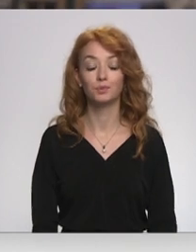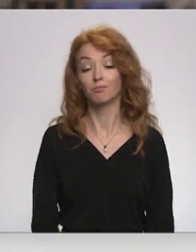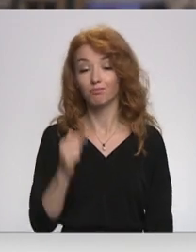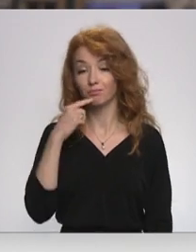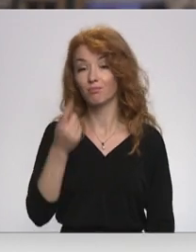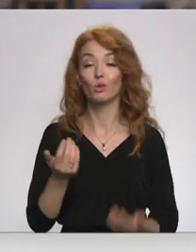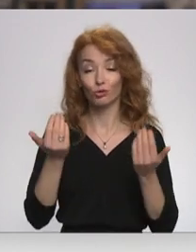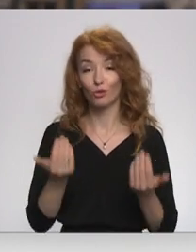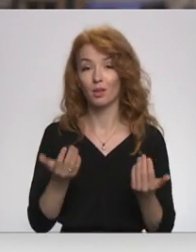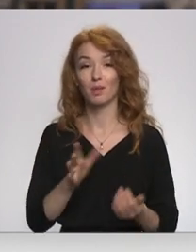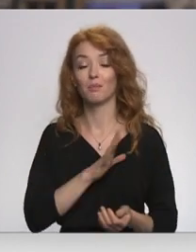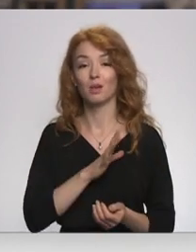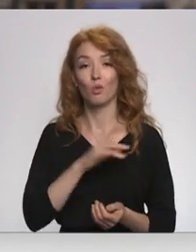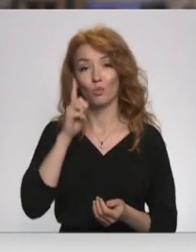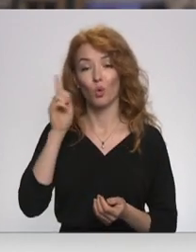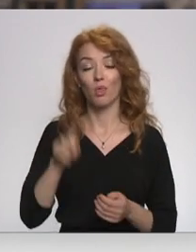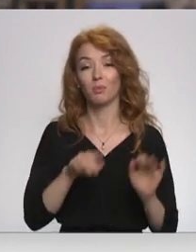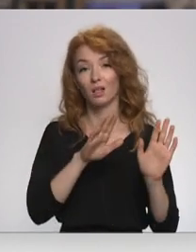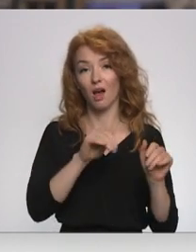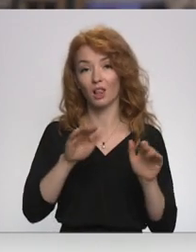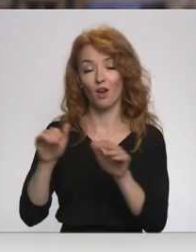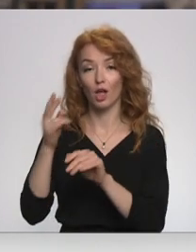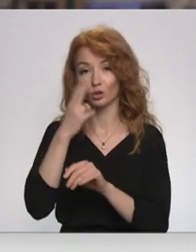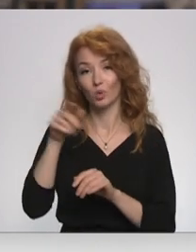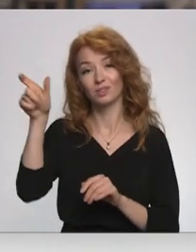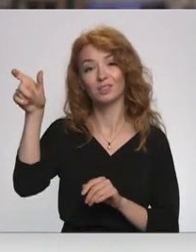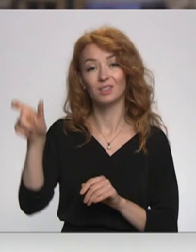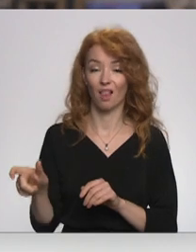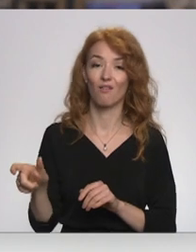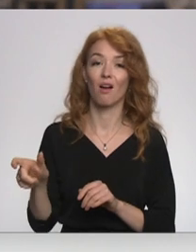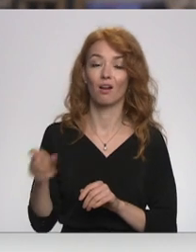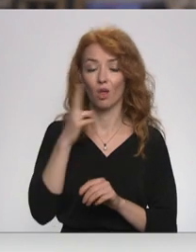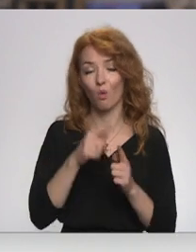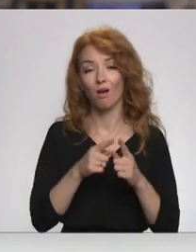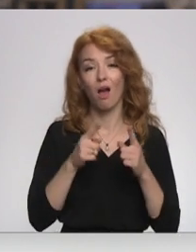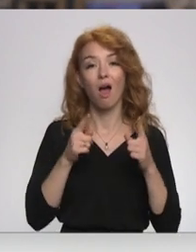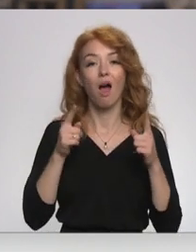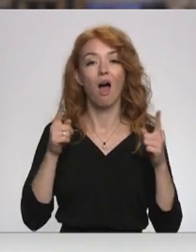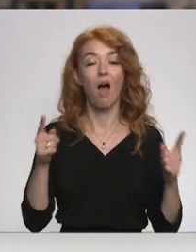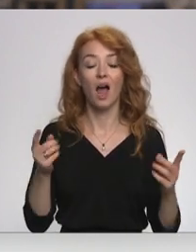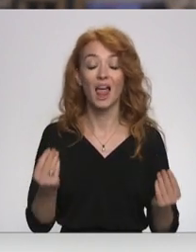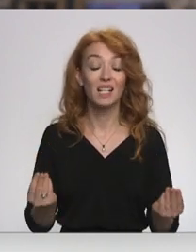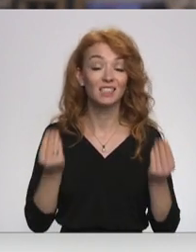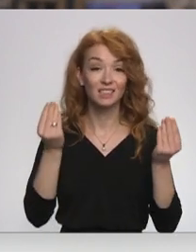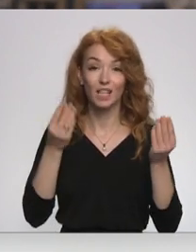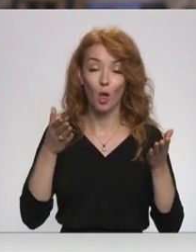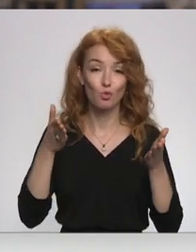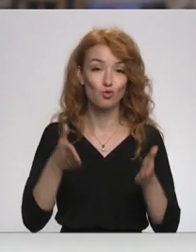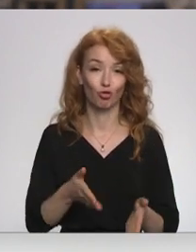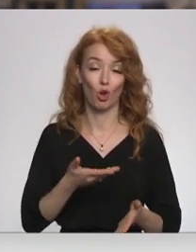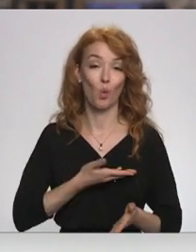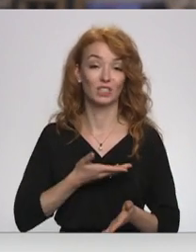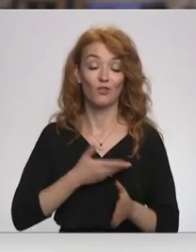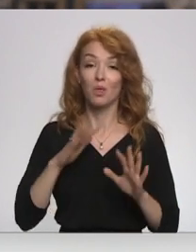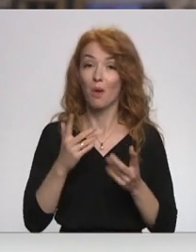Jā, šis bija tāds, protams, atvads no cilvēka, no gara un ļoti izcilu mūžu nodzīvojuši cilvēku, bet tajā